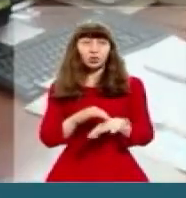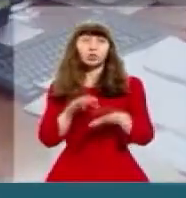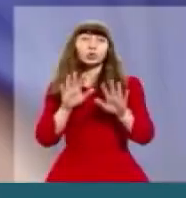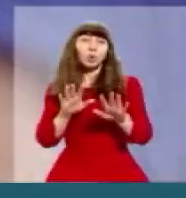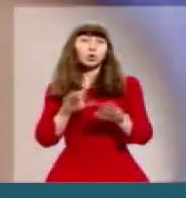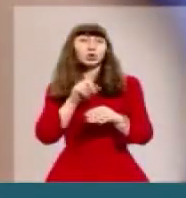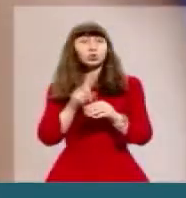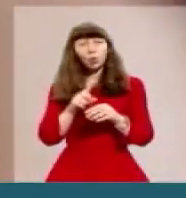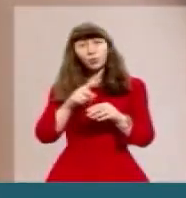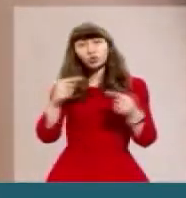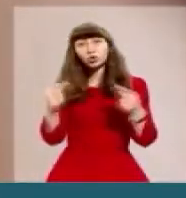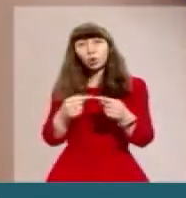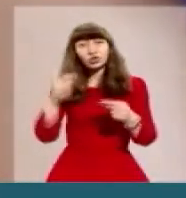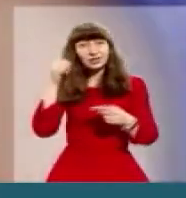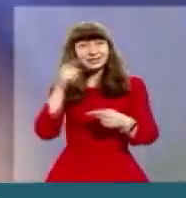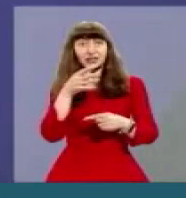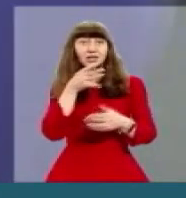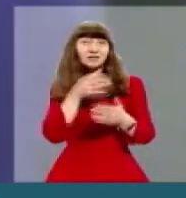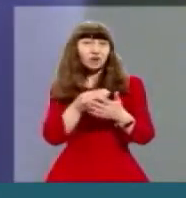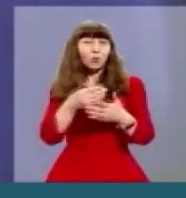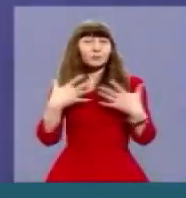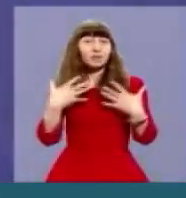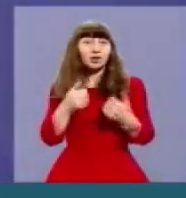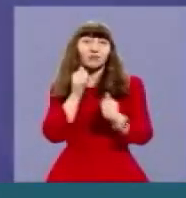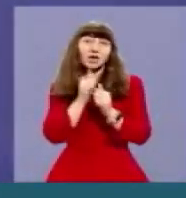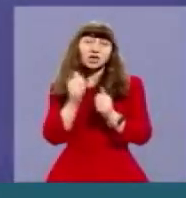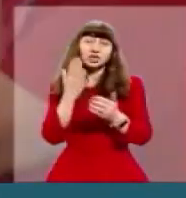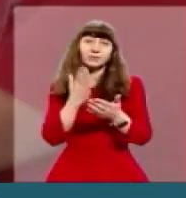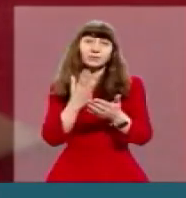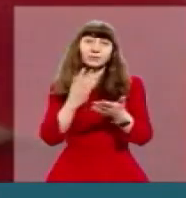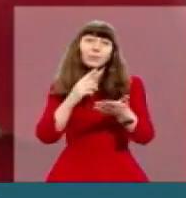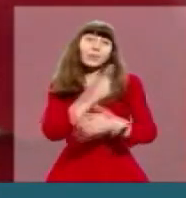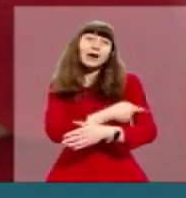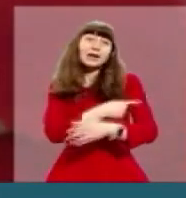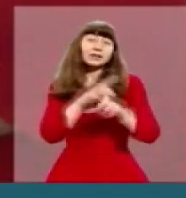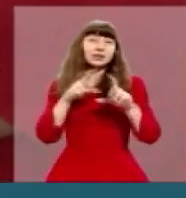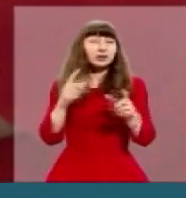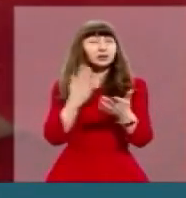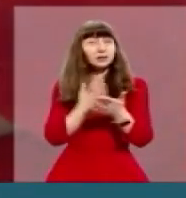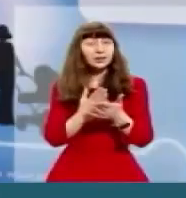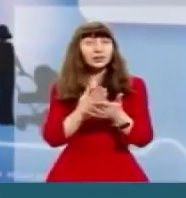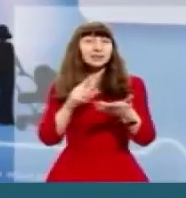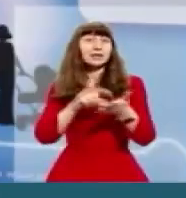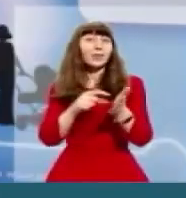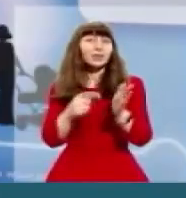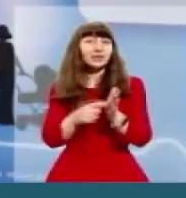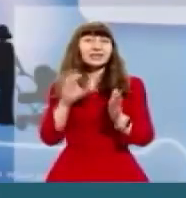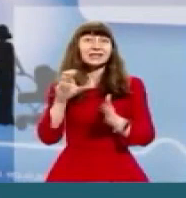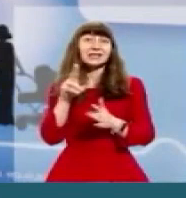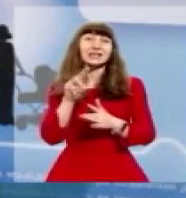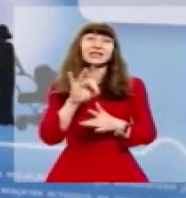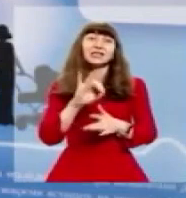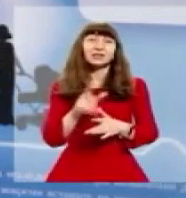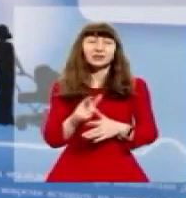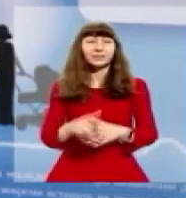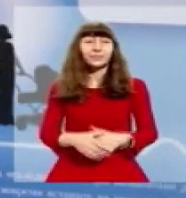для уверенности в своем здоровье. В каждой поликлинике города имеются скрининговые кабинеты и специалисты узкого профиля. После того, как